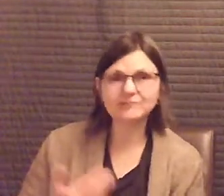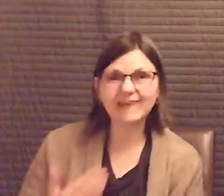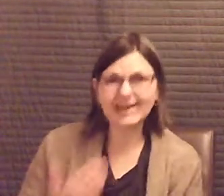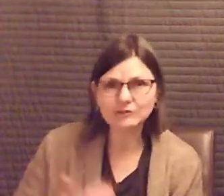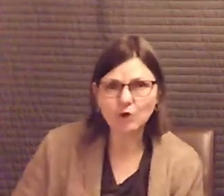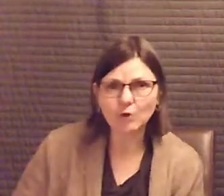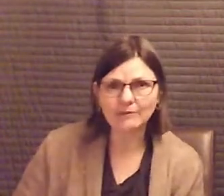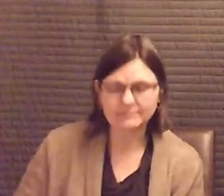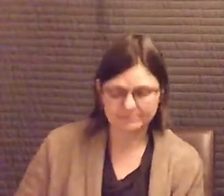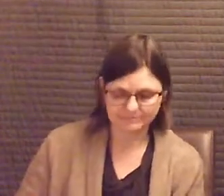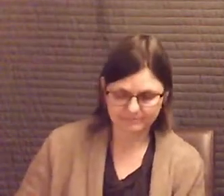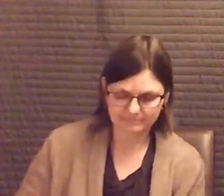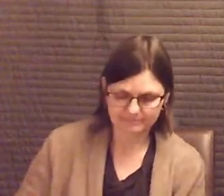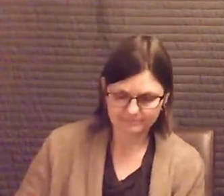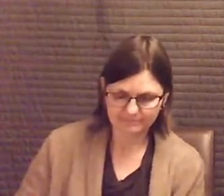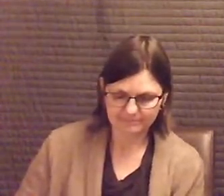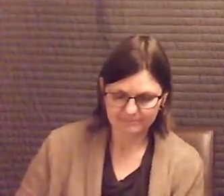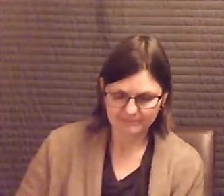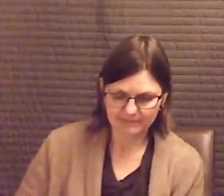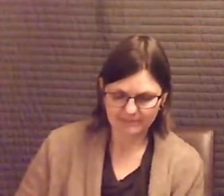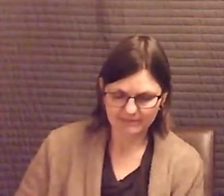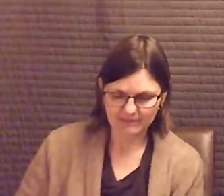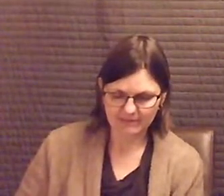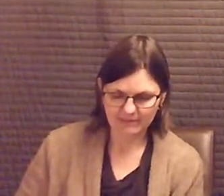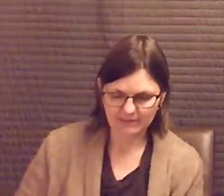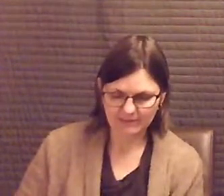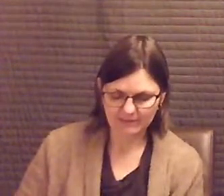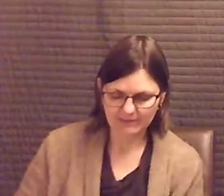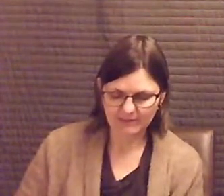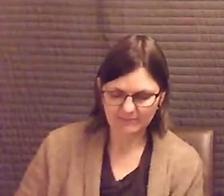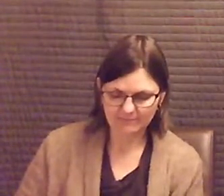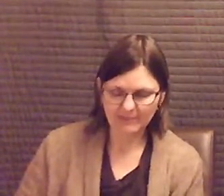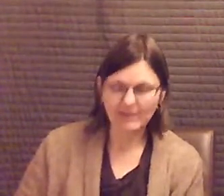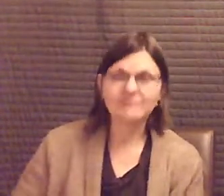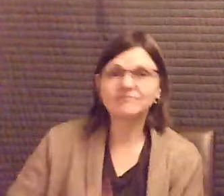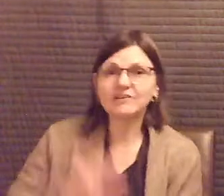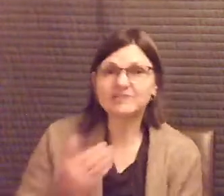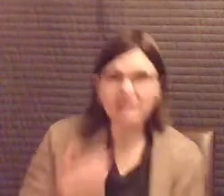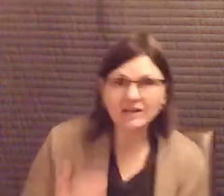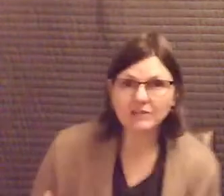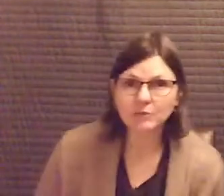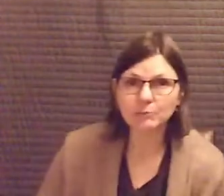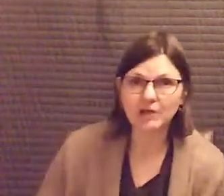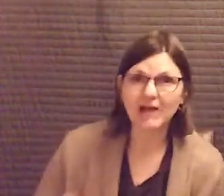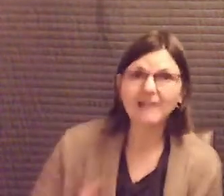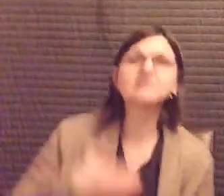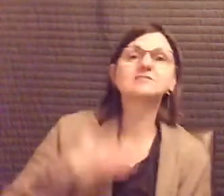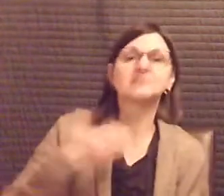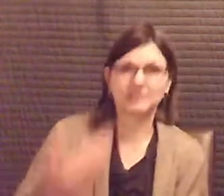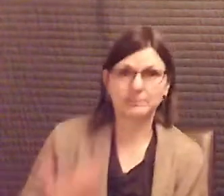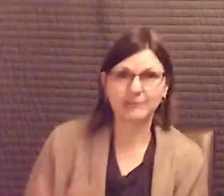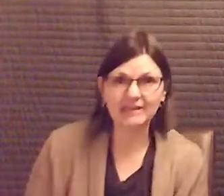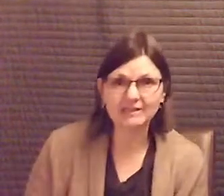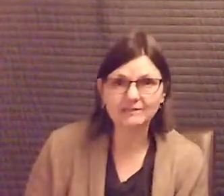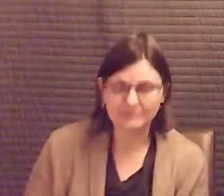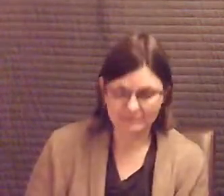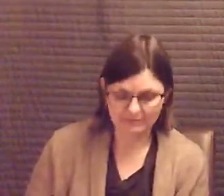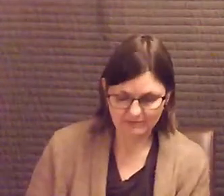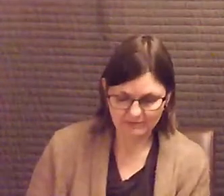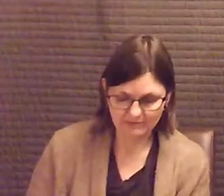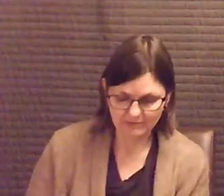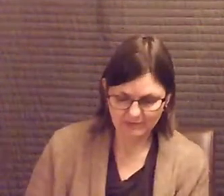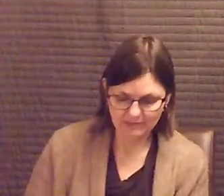herkenning van de waar hij kon en wat kun je happen if delen en wat kan er gebeuren als ze zich bekeren